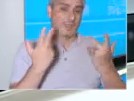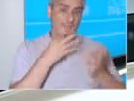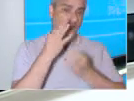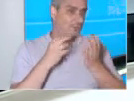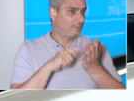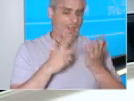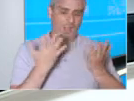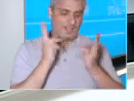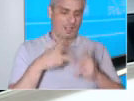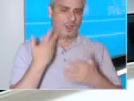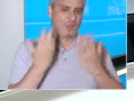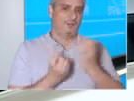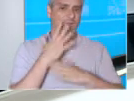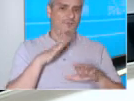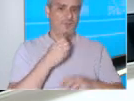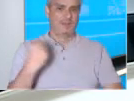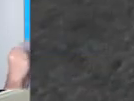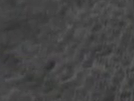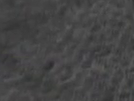מהשאלות, כיצד יכולה להיות ממשלת ימין.